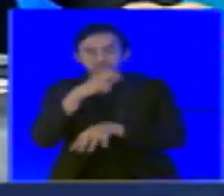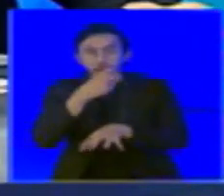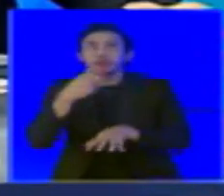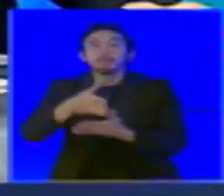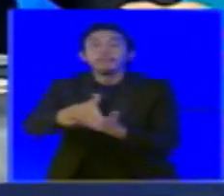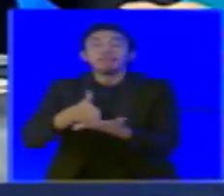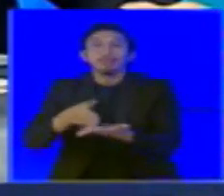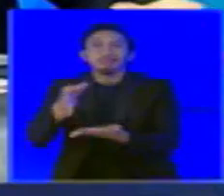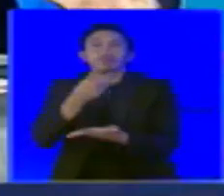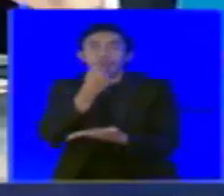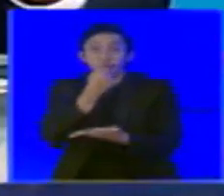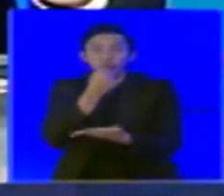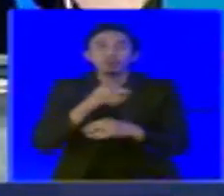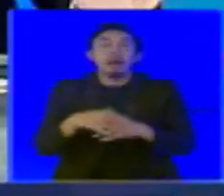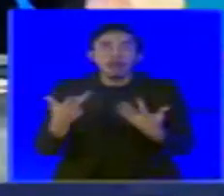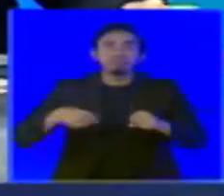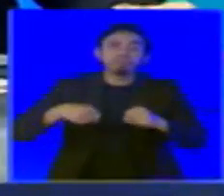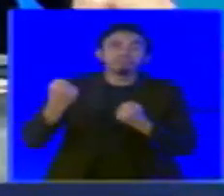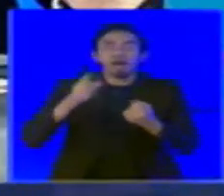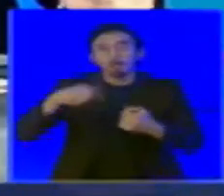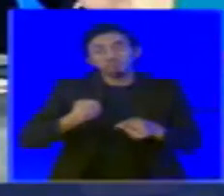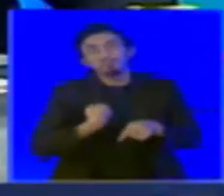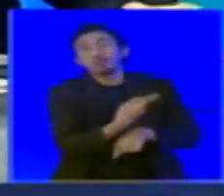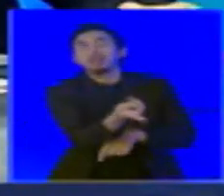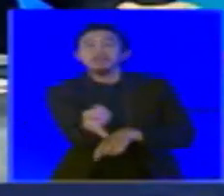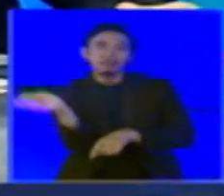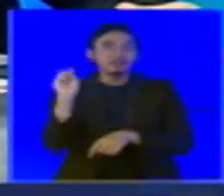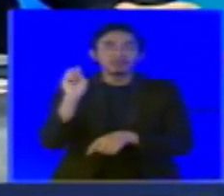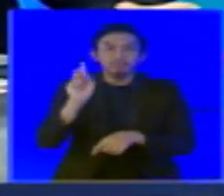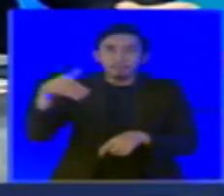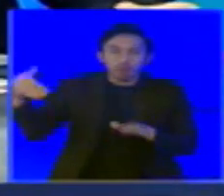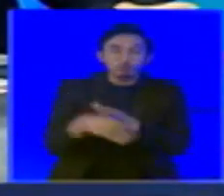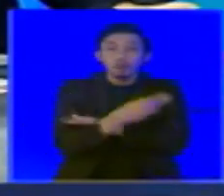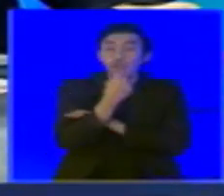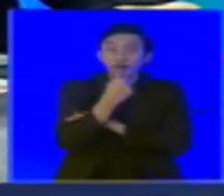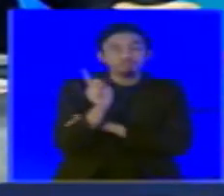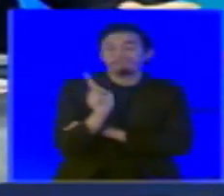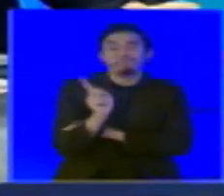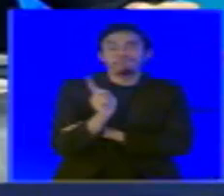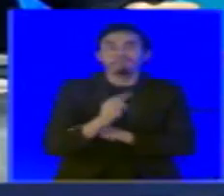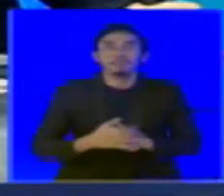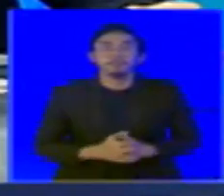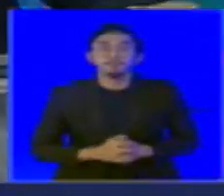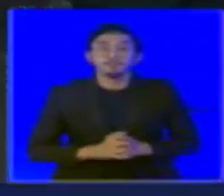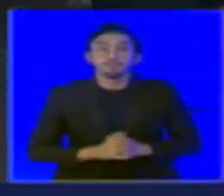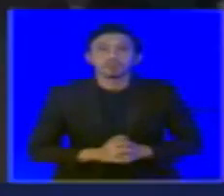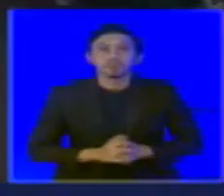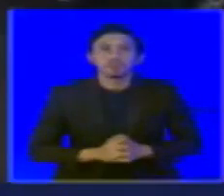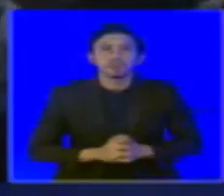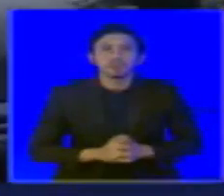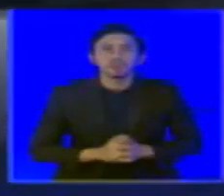Bandung. Sejumlah pengendara terpaksa putar balik akibat tidak diizinkan masuk kota Bandung.